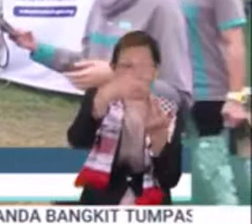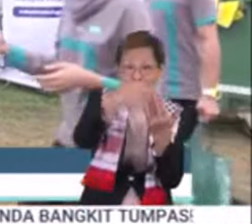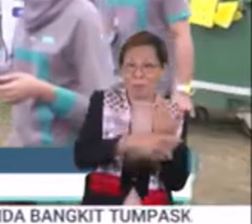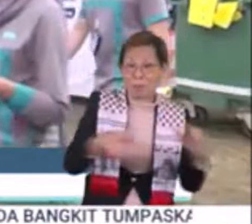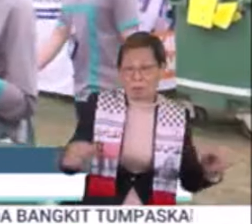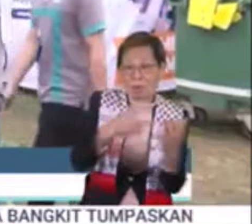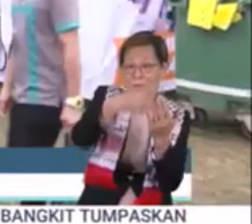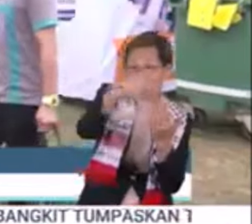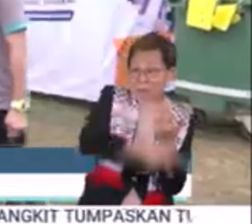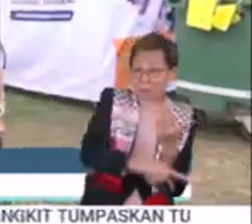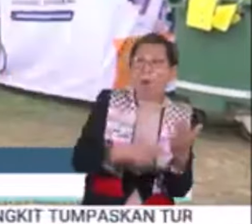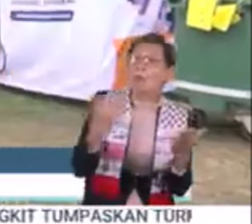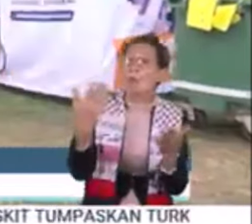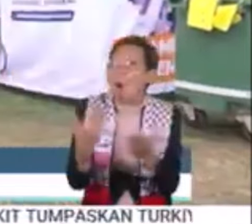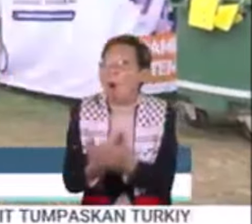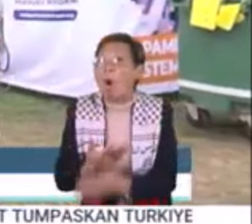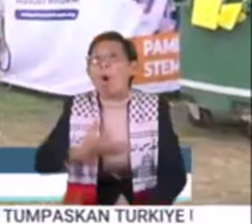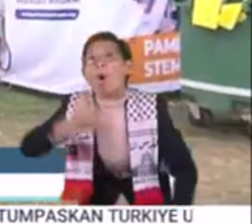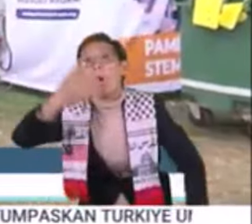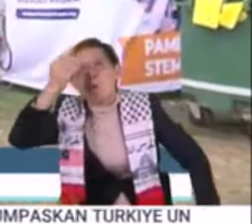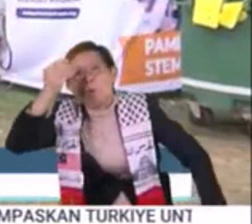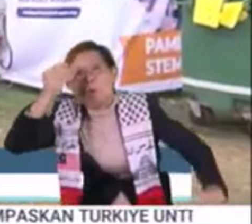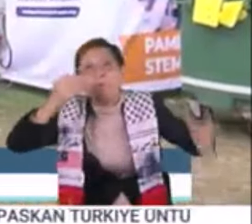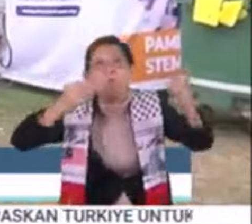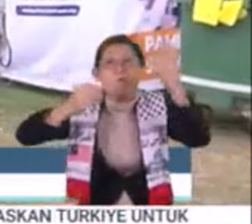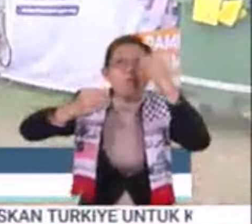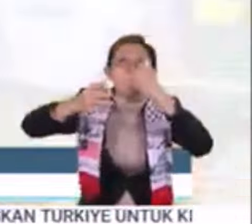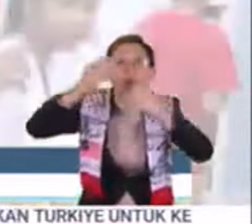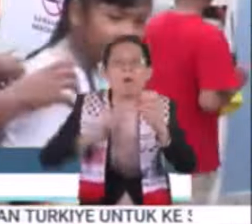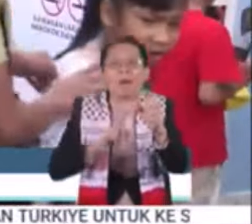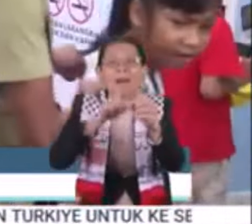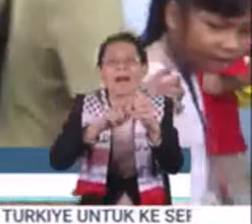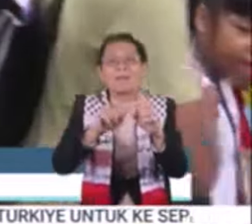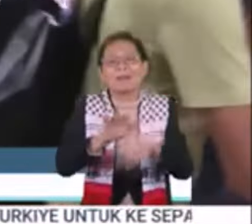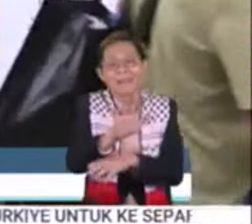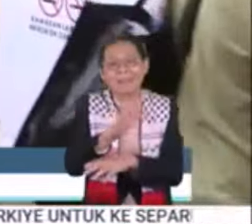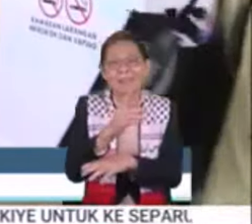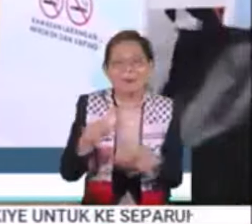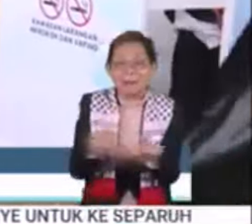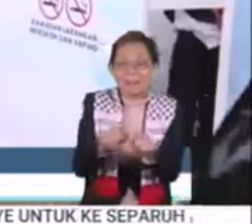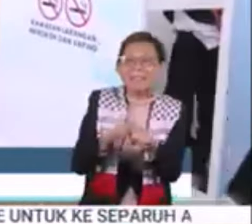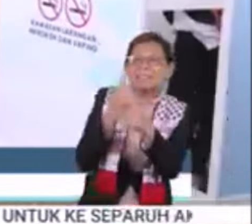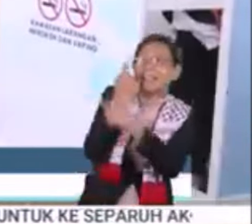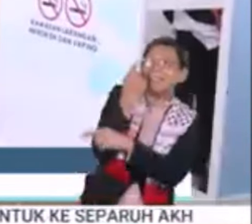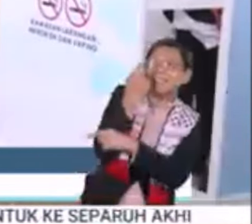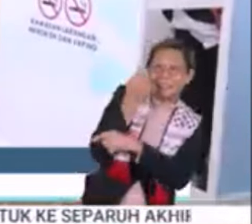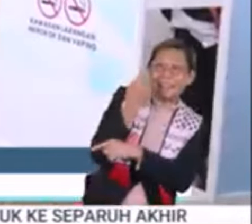macam barulah kita dapat pengetahuan yang lebih lah berkenaan dengan Madani ni lah. Macam tadi,